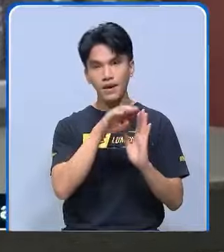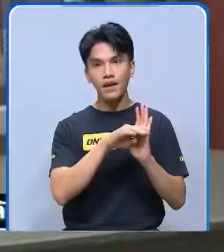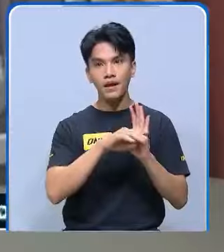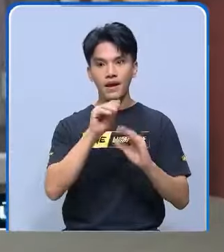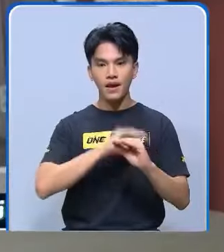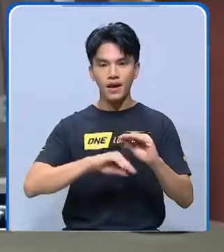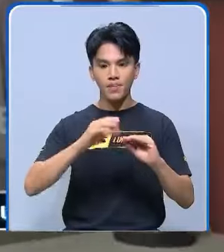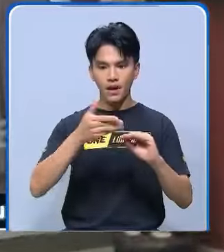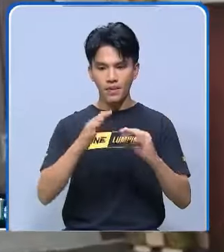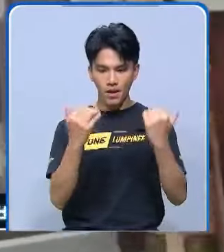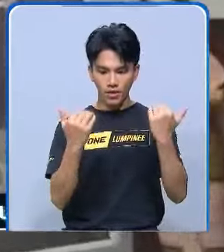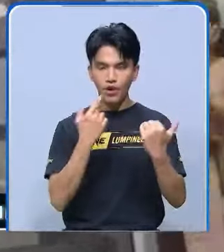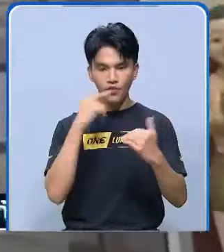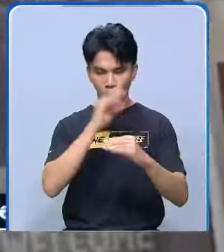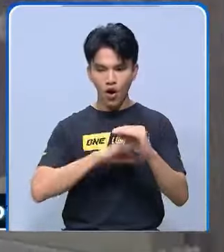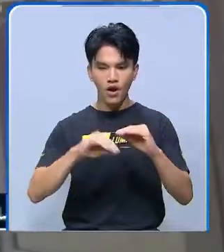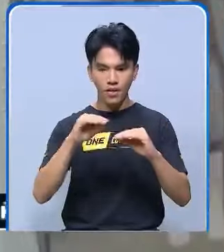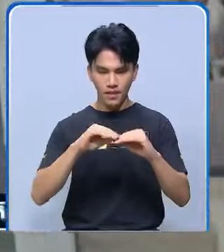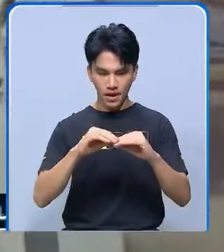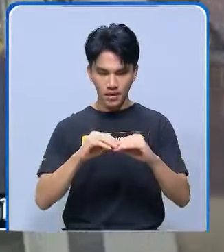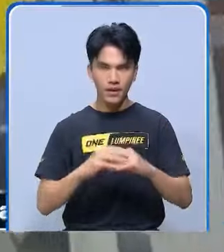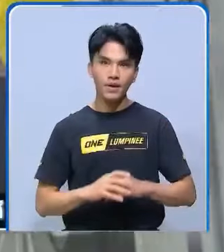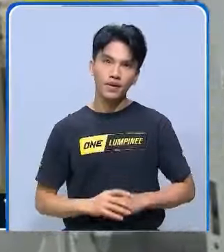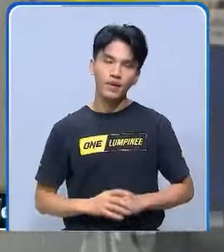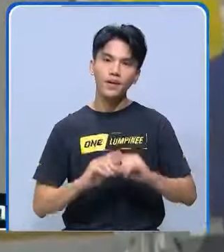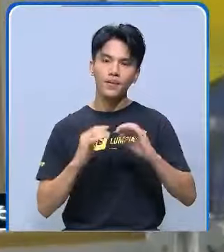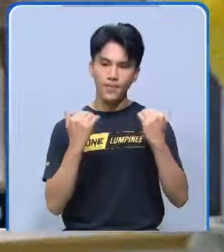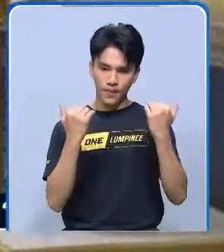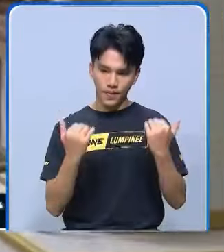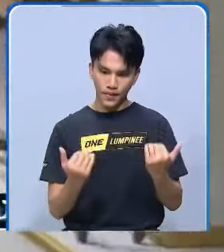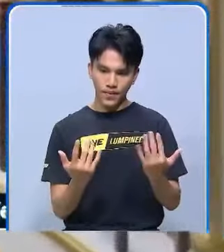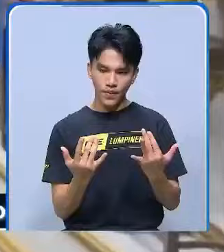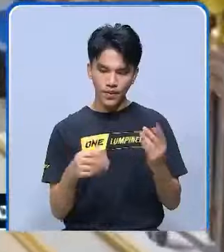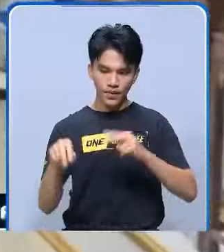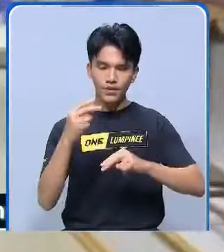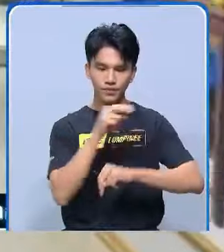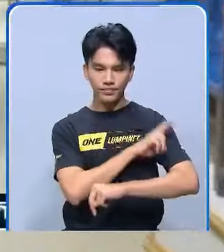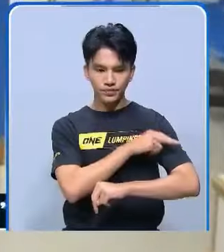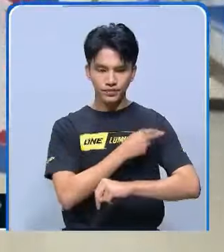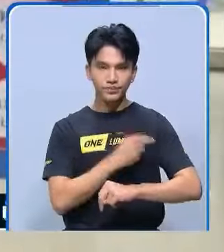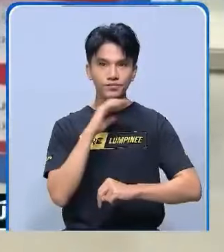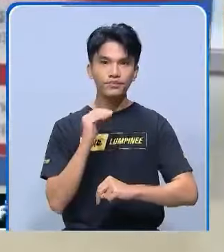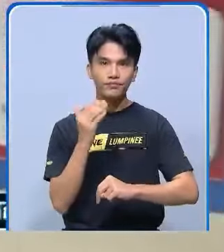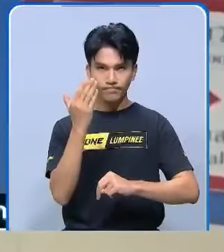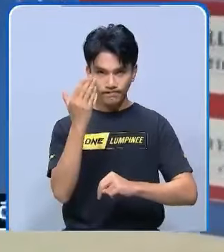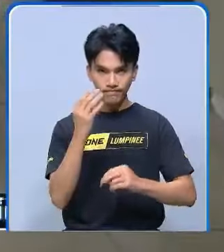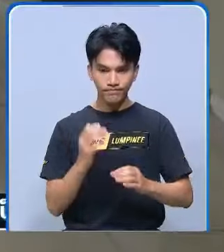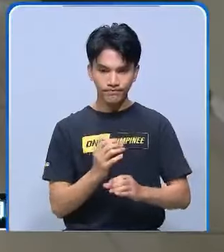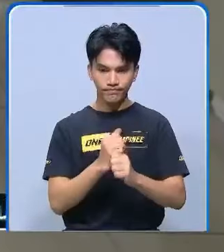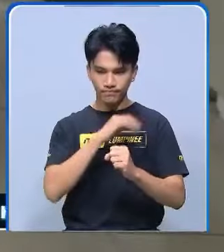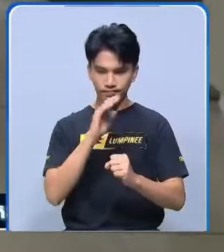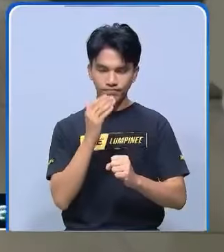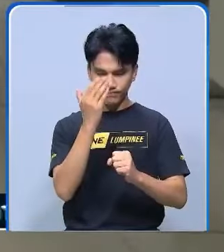ก็เตรียมที่จะแจ้งข้อกล่าวหาทำร้ายร่างกายแล้วก็อนาจารแต่ว่ายังรอผลการตรวจจากแพทย์โรงพยาบาลยืนยันอีกครั้งนึงนะคะเ